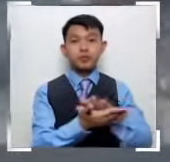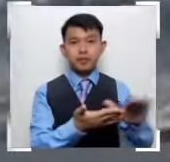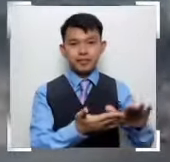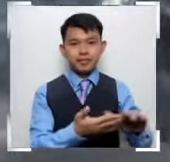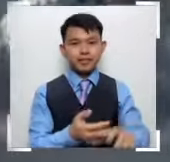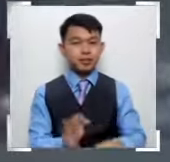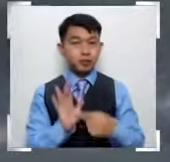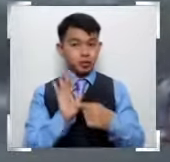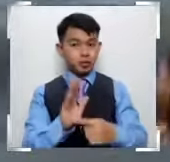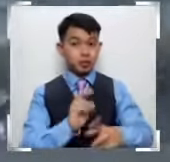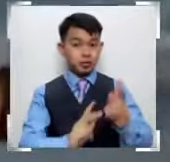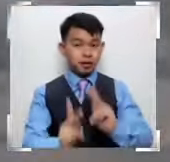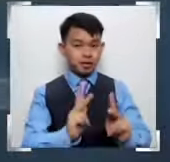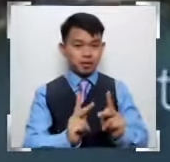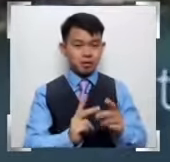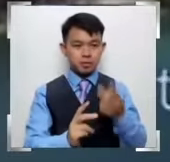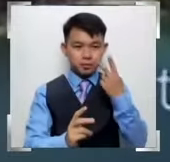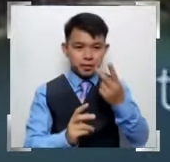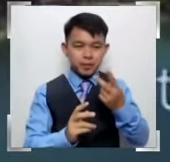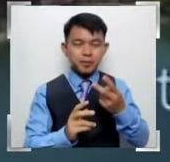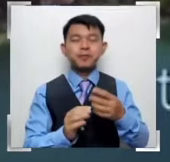shirt.